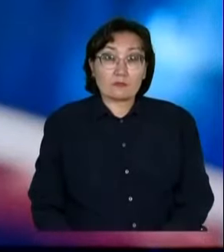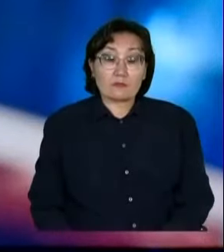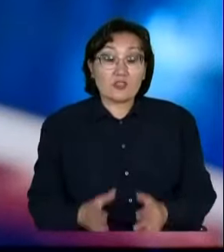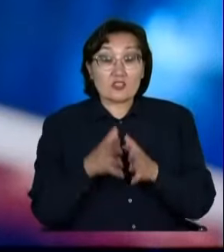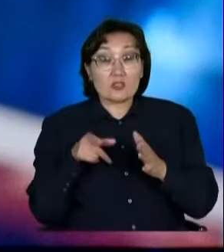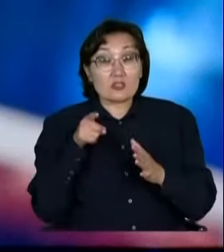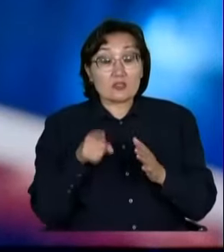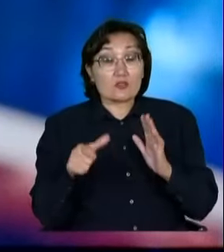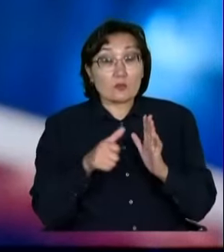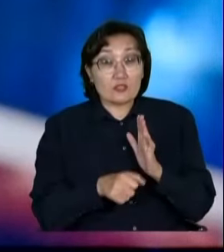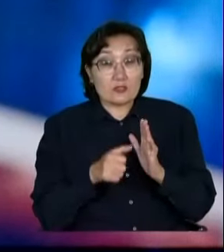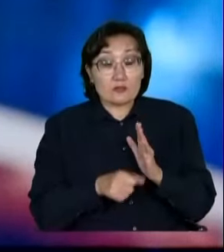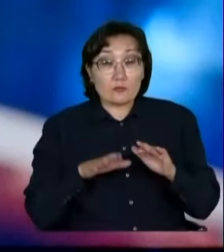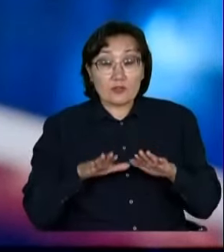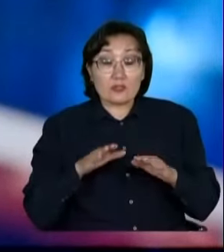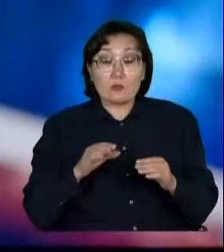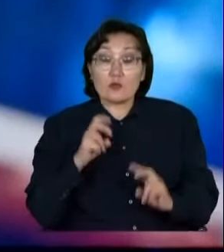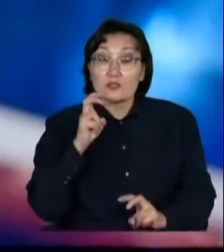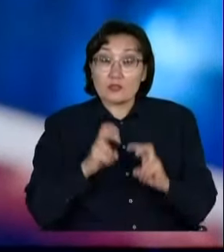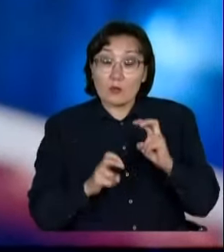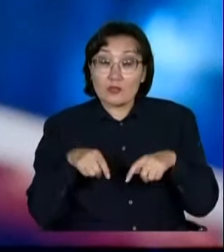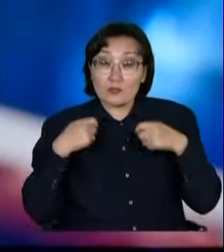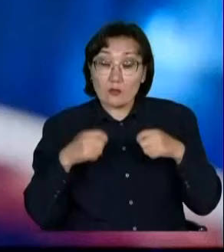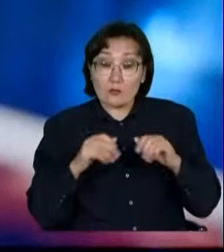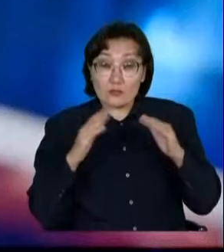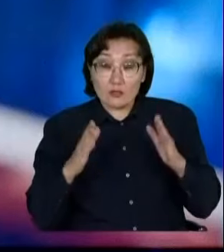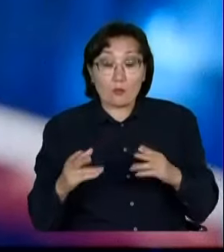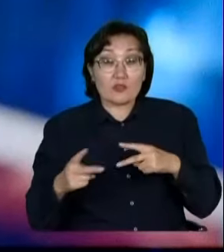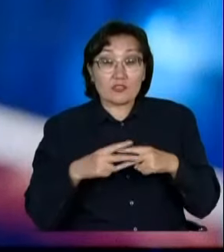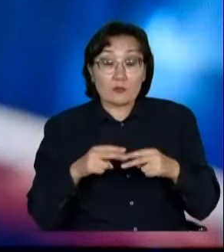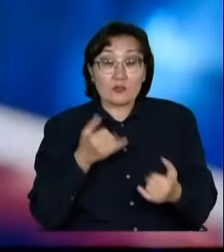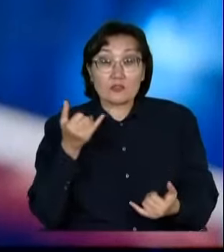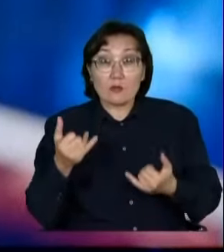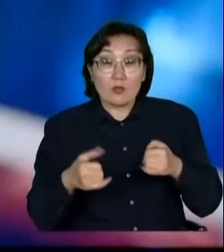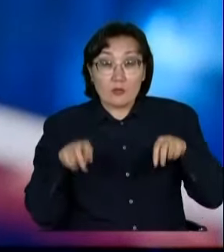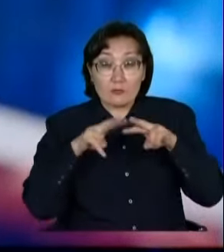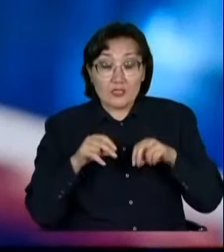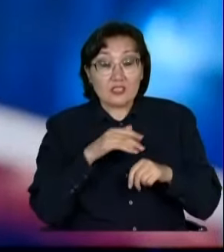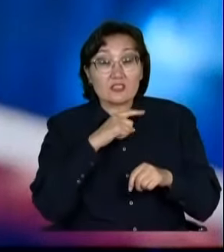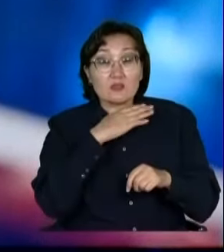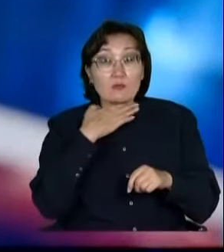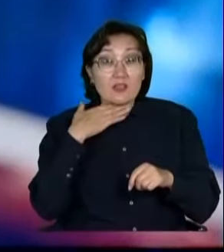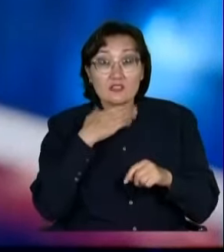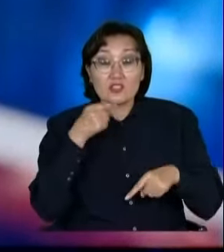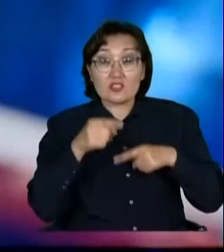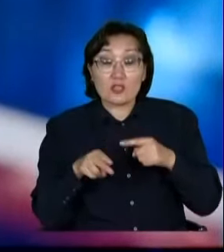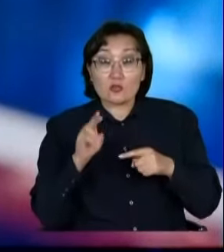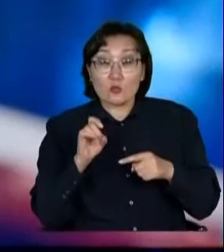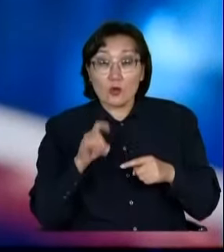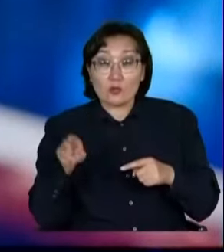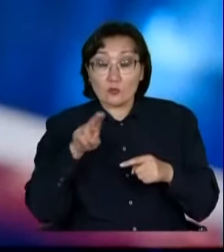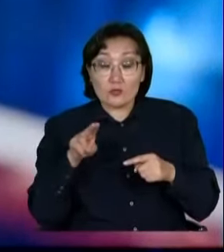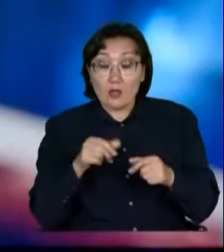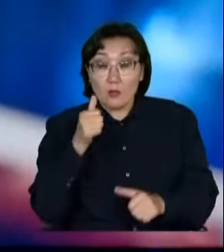Более 1600 мясных предприятий и торговых объектов подключили к сервису проверки мяса через QR-код. Пилотный проект